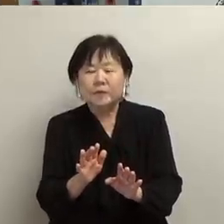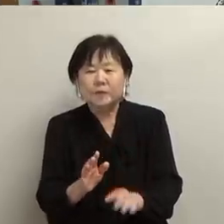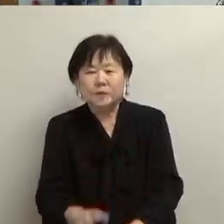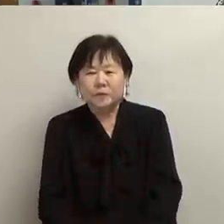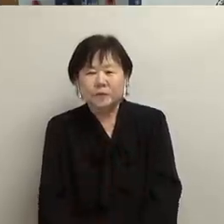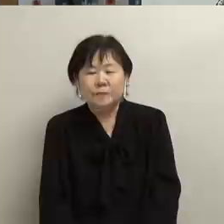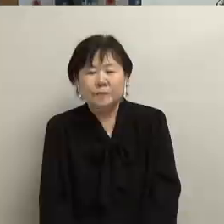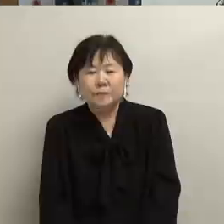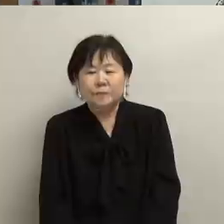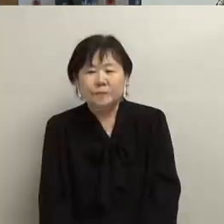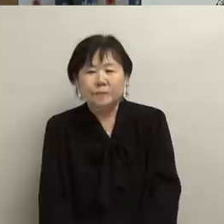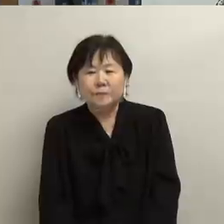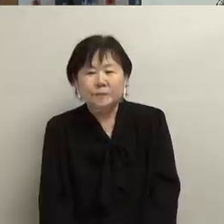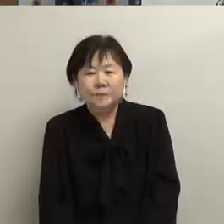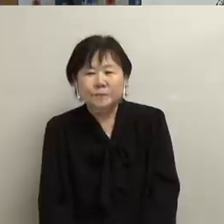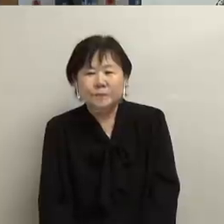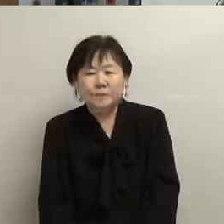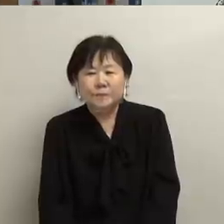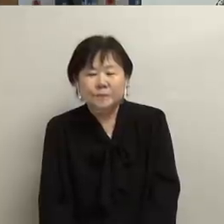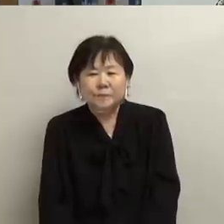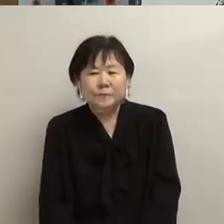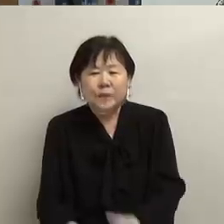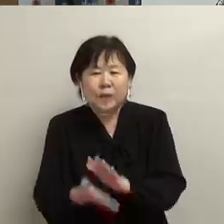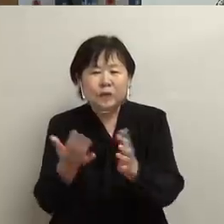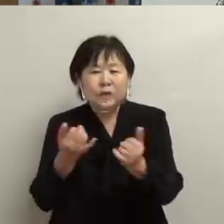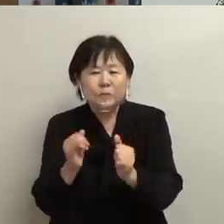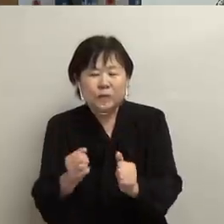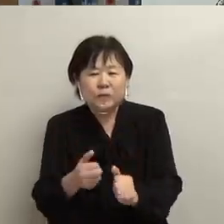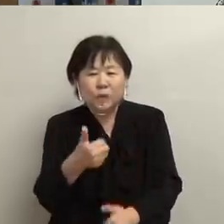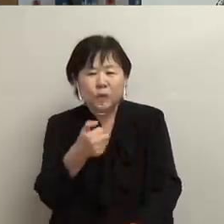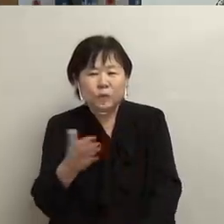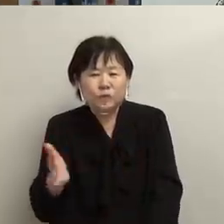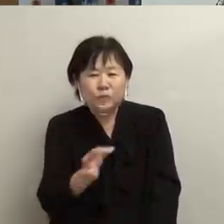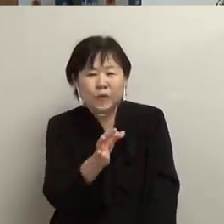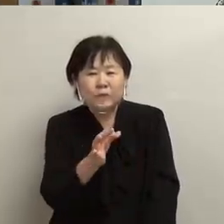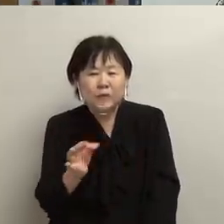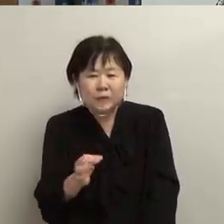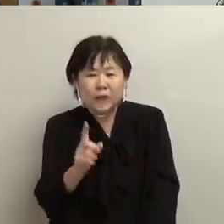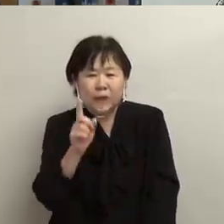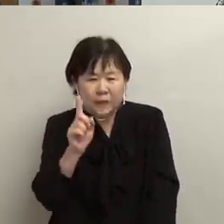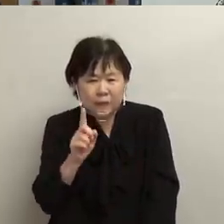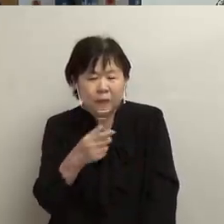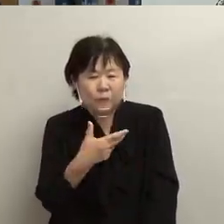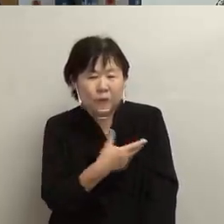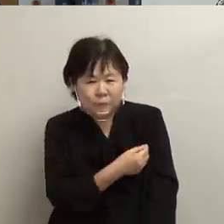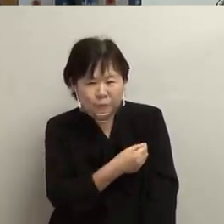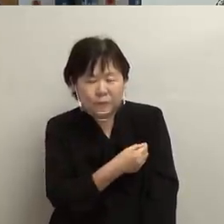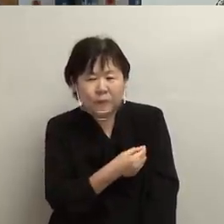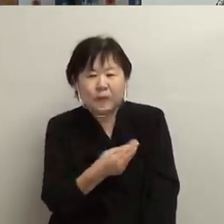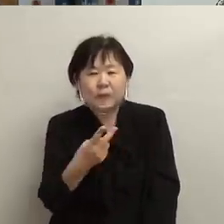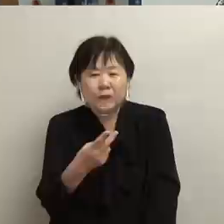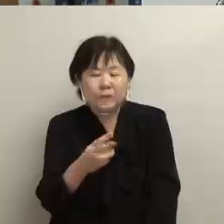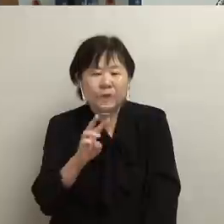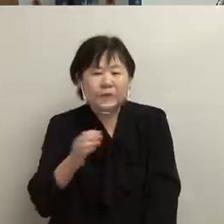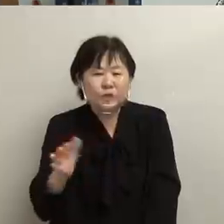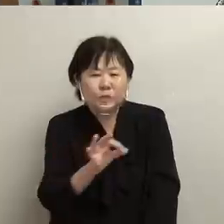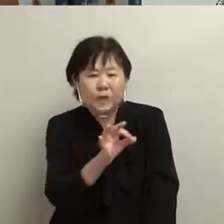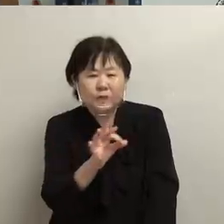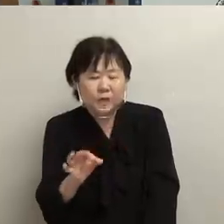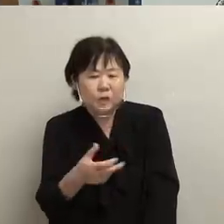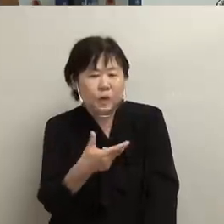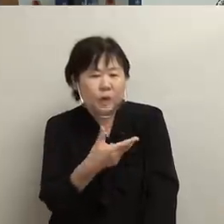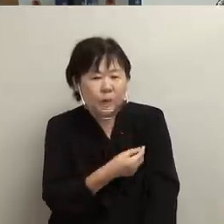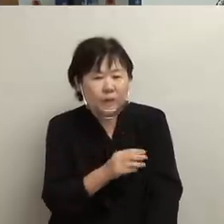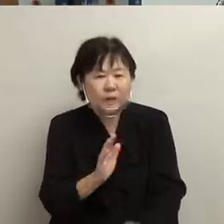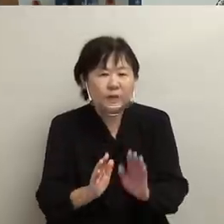2台あるとかもあるかと思うんですけれどもそのまあ県民の後悪いが1回目接種してまー2回目で約3割が摂取している中でですねどれ